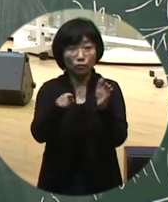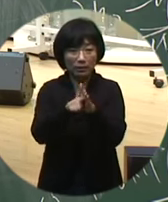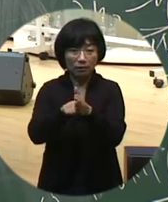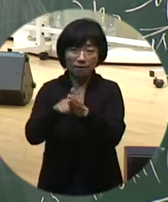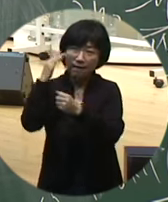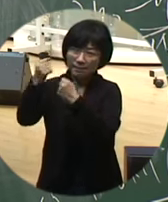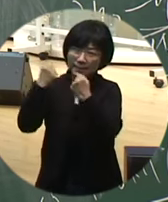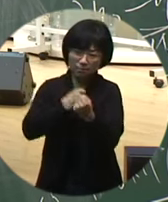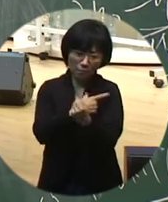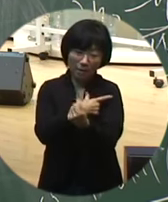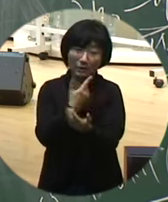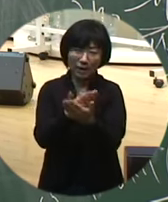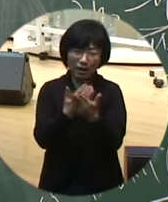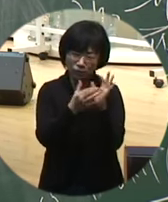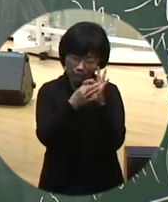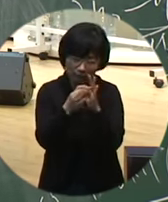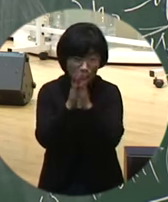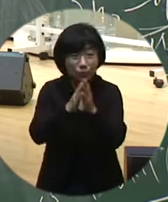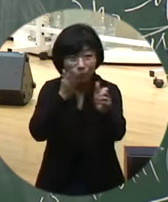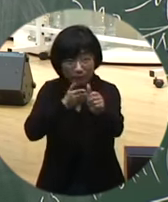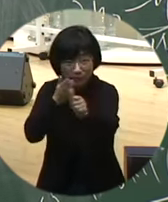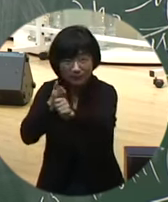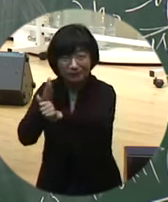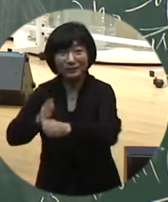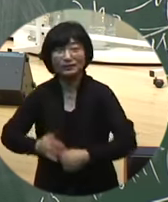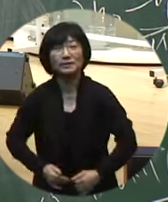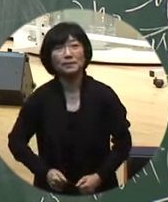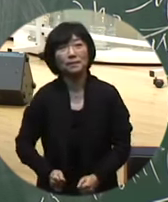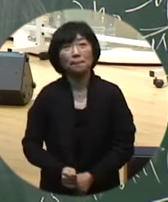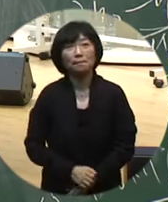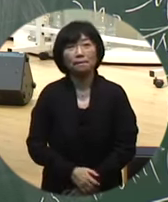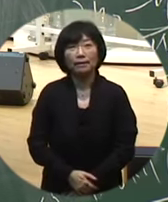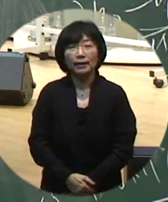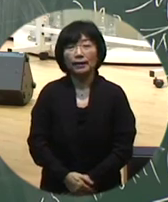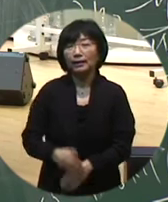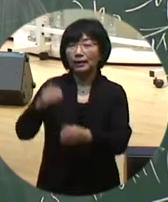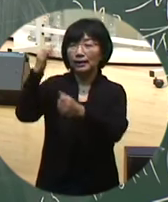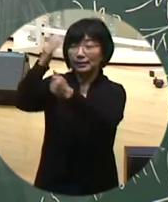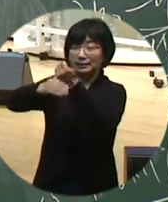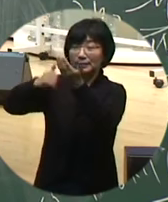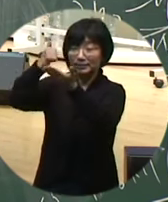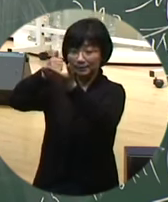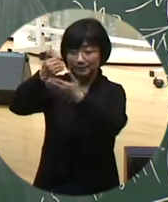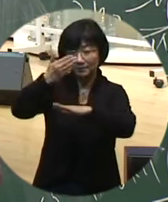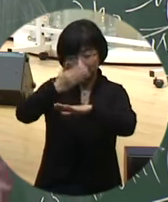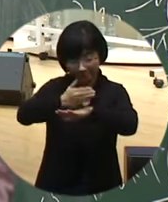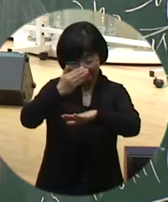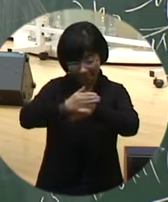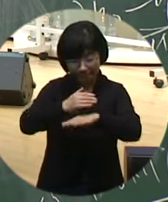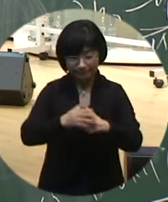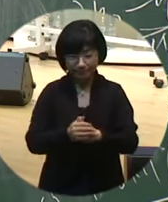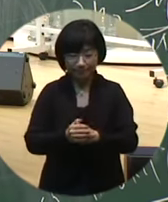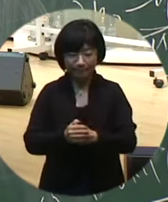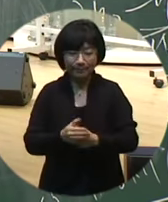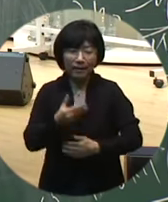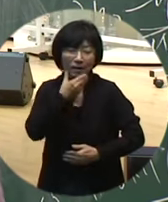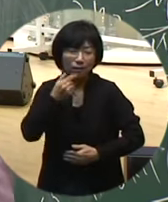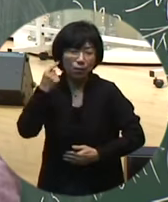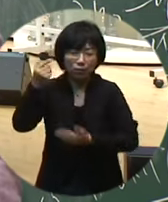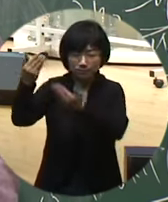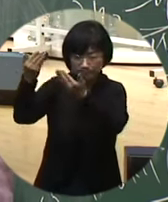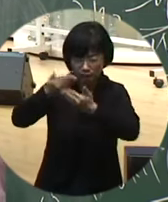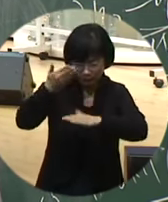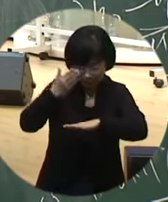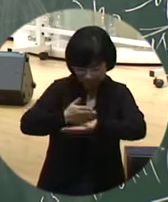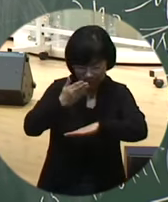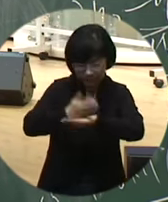기도해 주시기 바랍니다. Please pray for his health and for God to continue to. 하나님 감사합니다. God, we thank you. 복음 주신 것 감사합니다. We